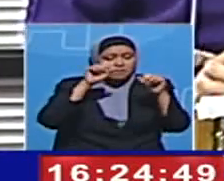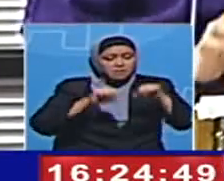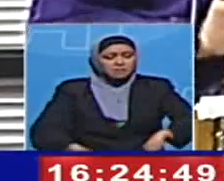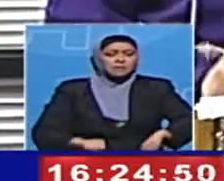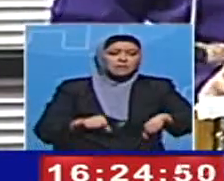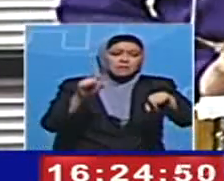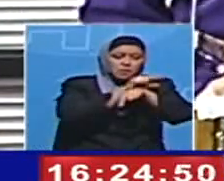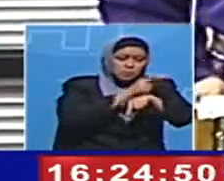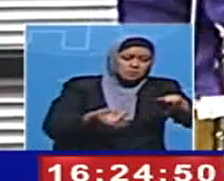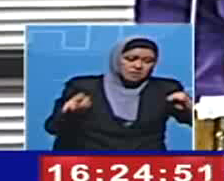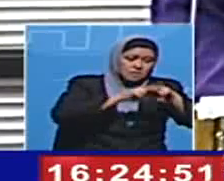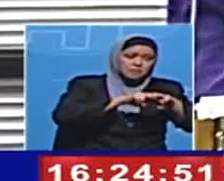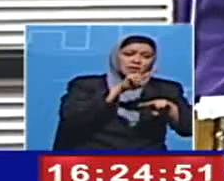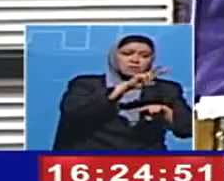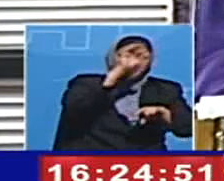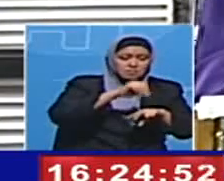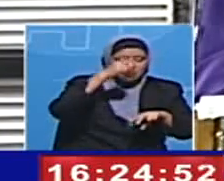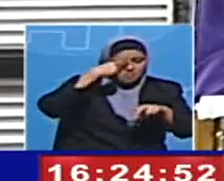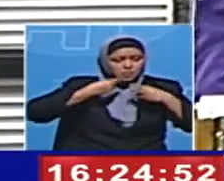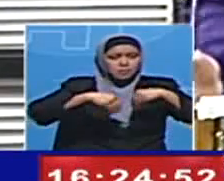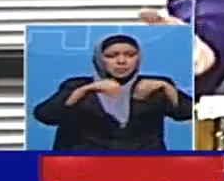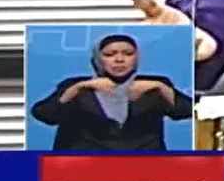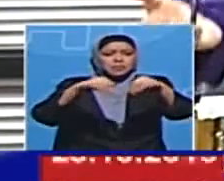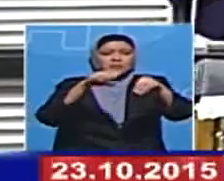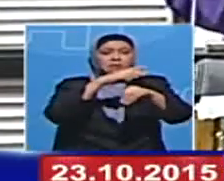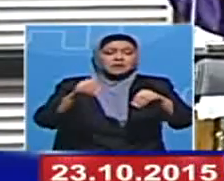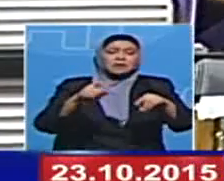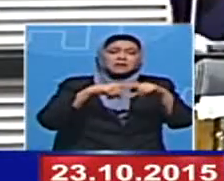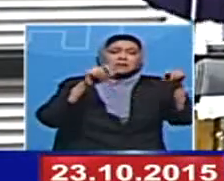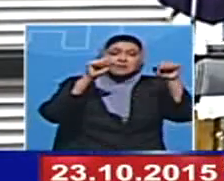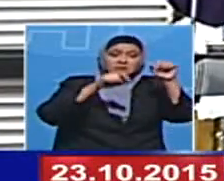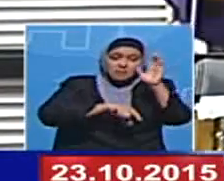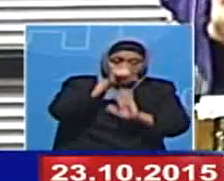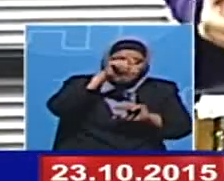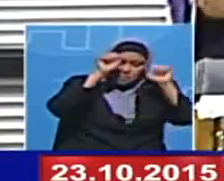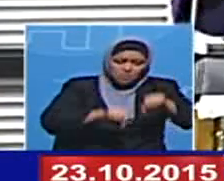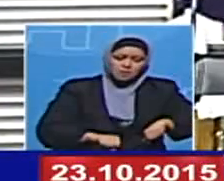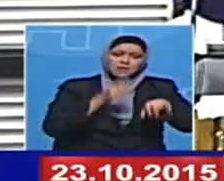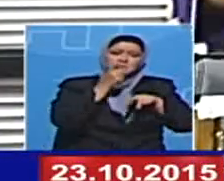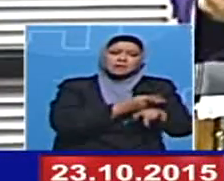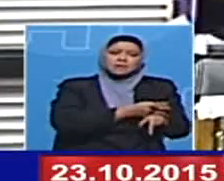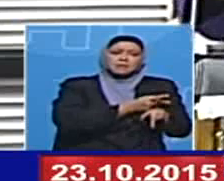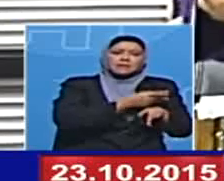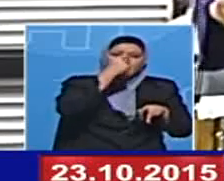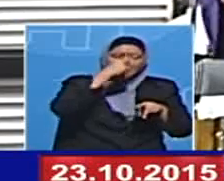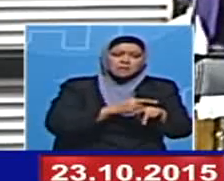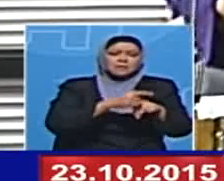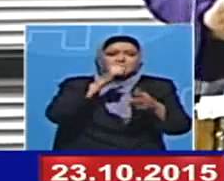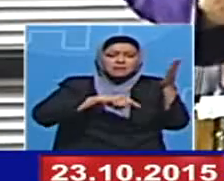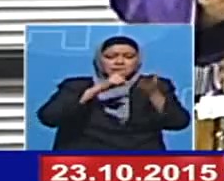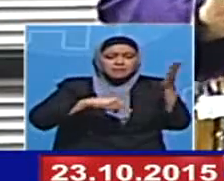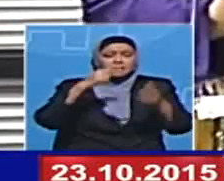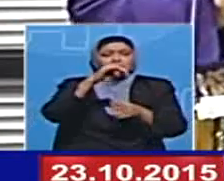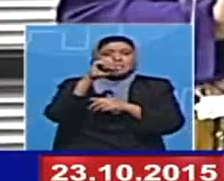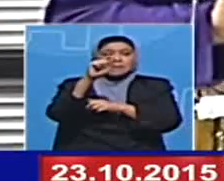2% ke atas nilai jualannya danunnya boleh disimpan untuk menampung sebarang GST yang telah